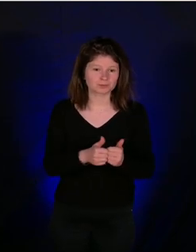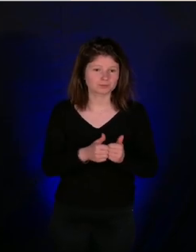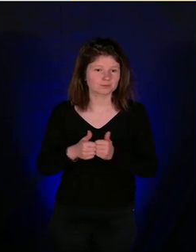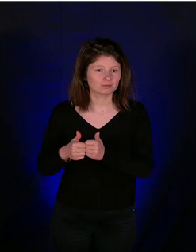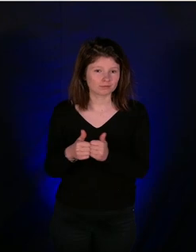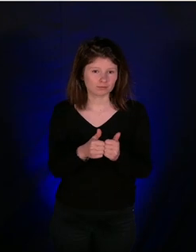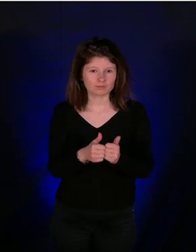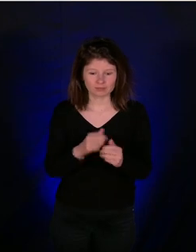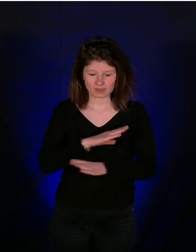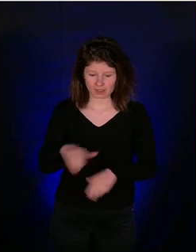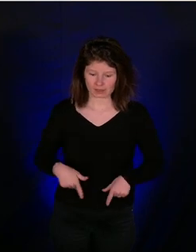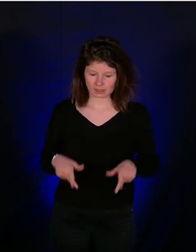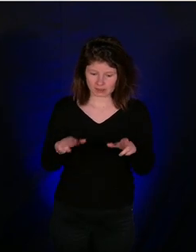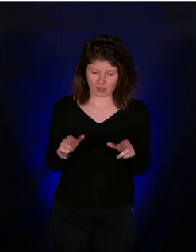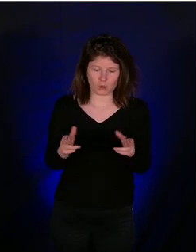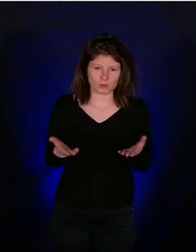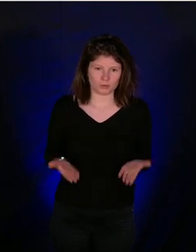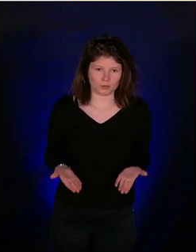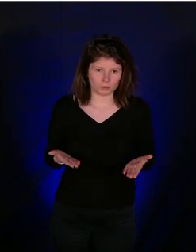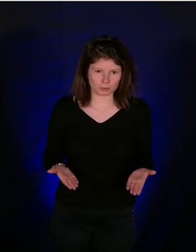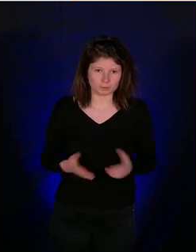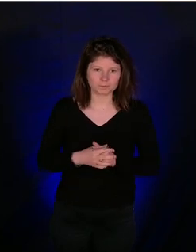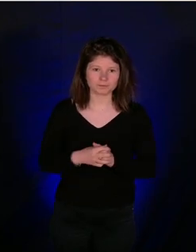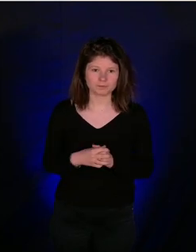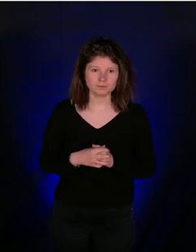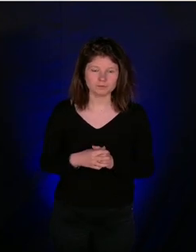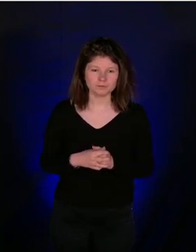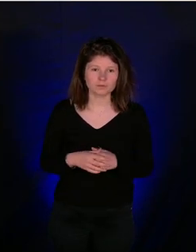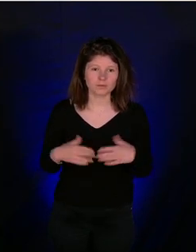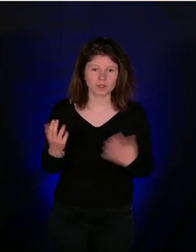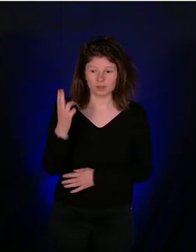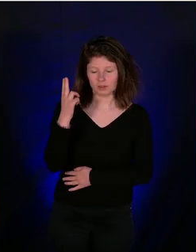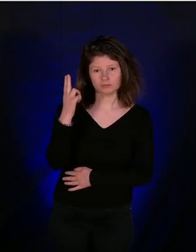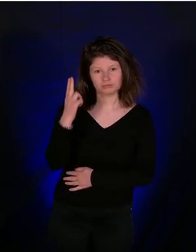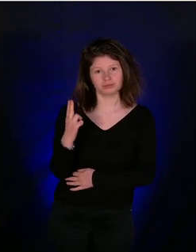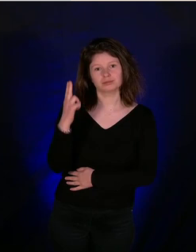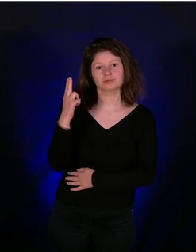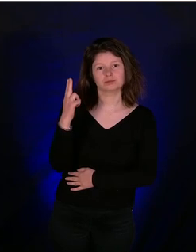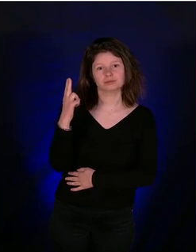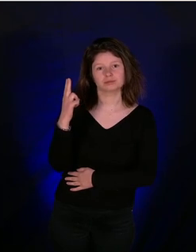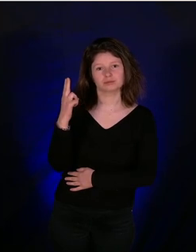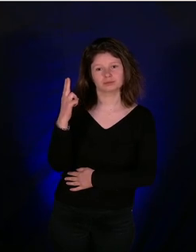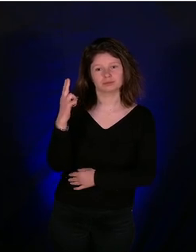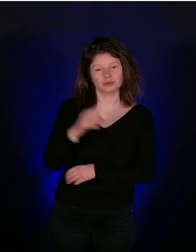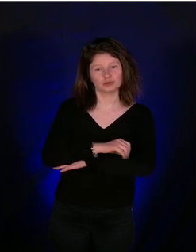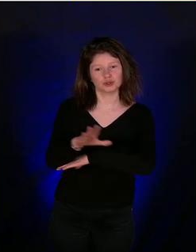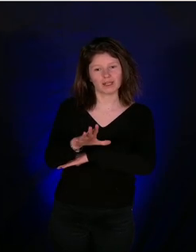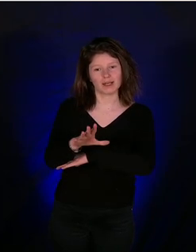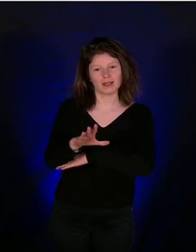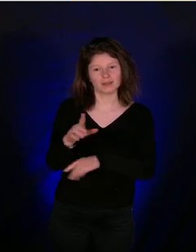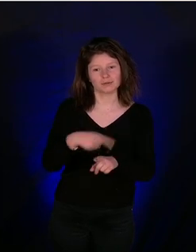tenir cette dernière séance. Et donc, nous allons lancer le petit journal.